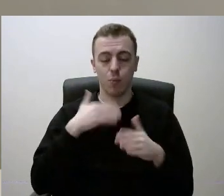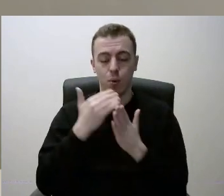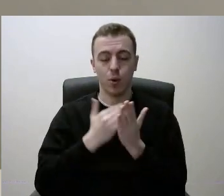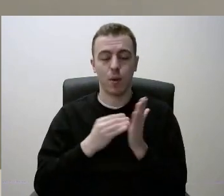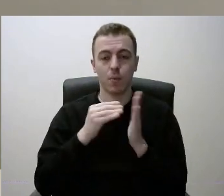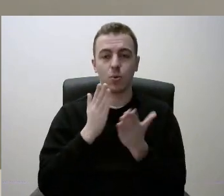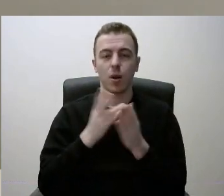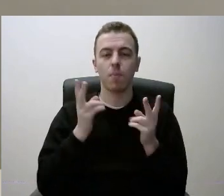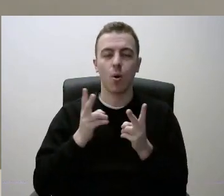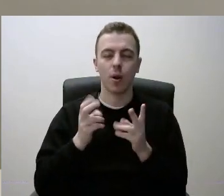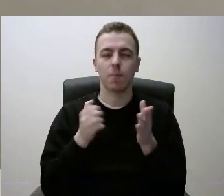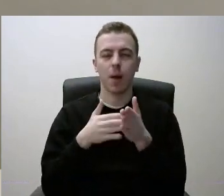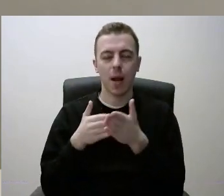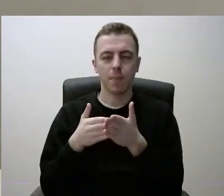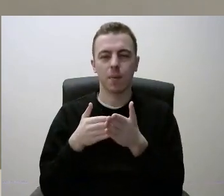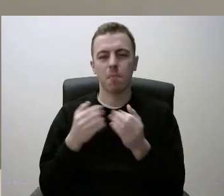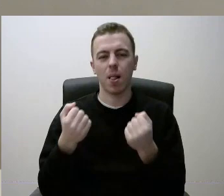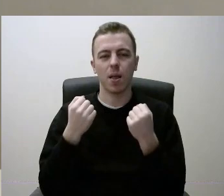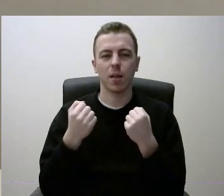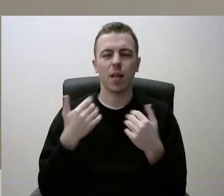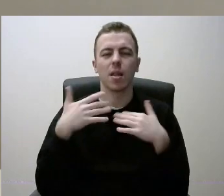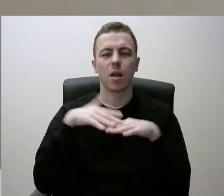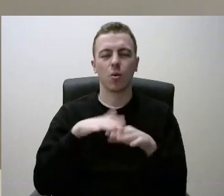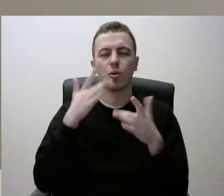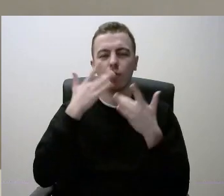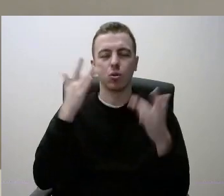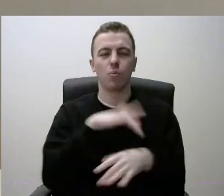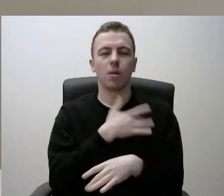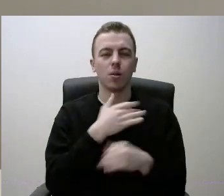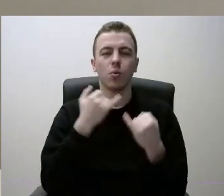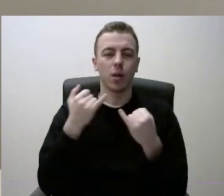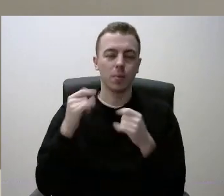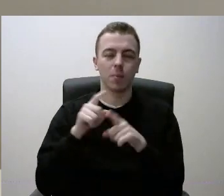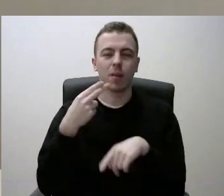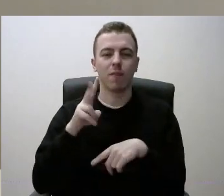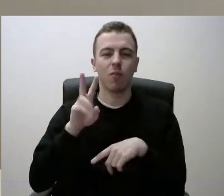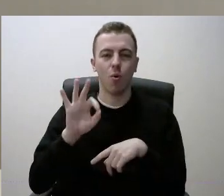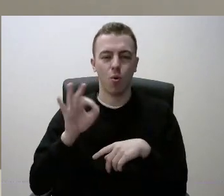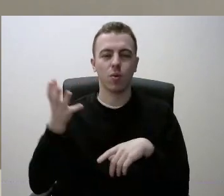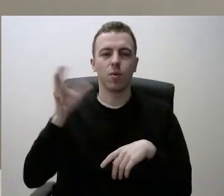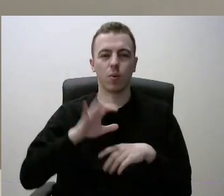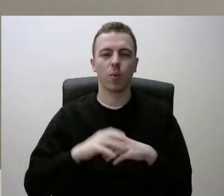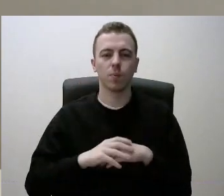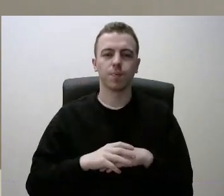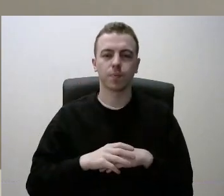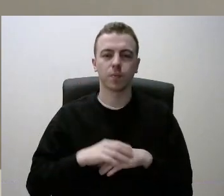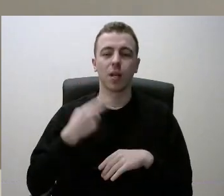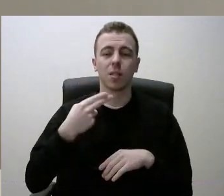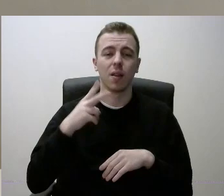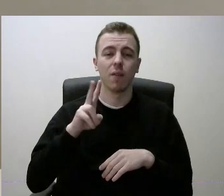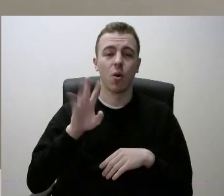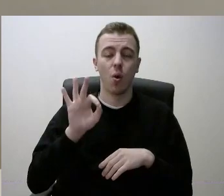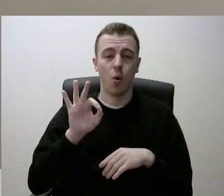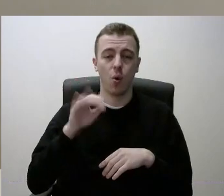poreikį remti ir palaikyti ir integruoti į viešųjų paslaugų teikimą nevyriausybinės organizacijas. Dėl to, kad nevyriausybinės